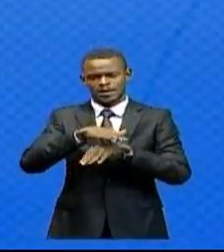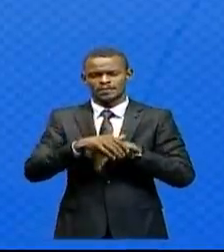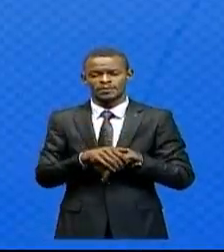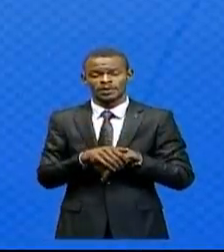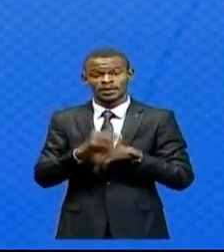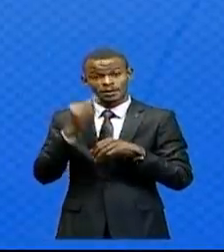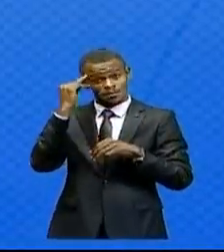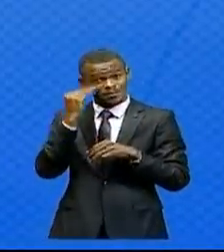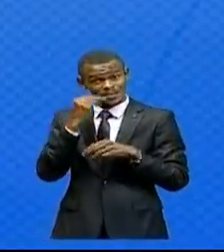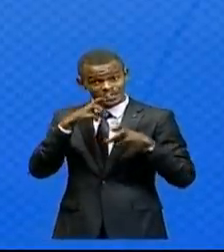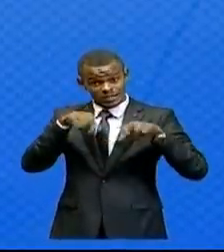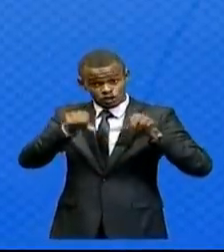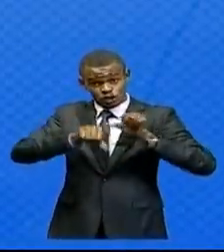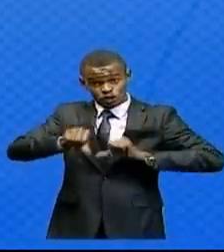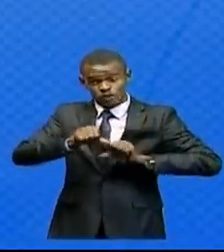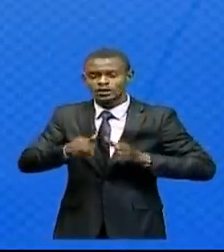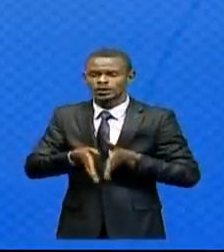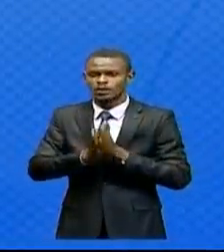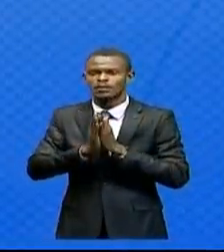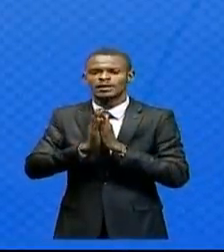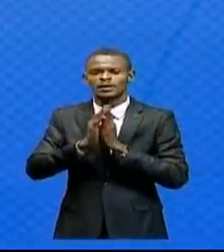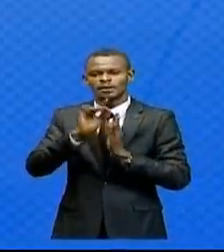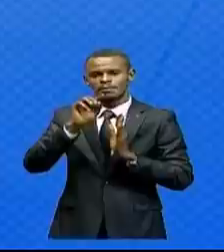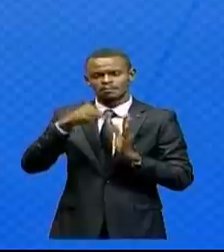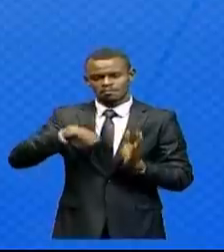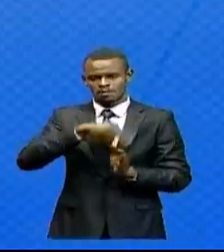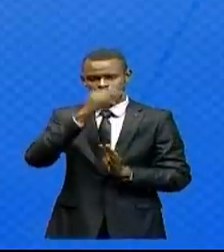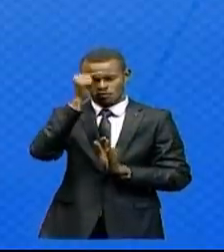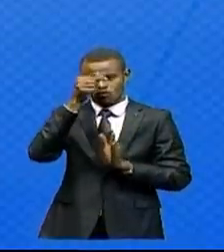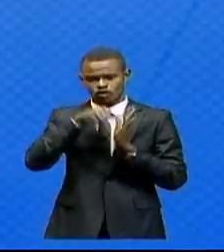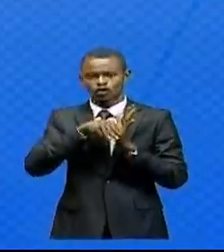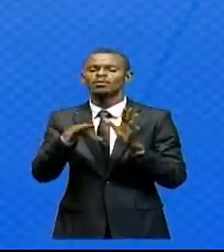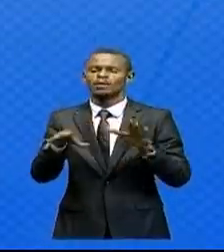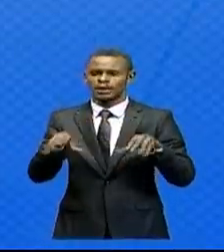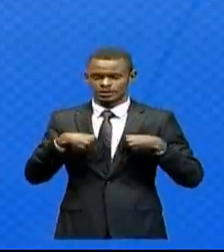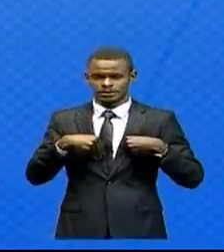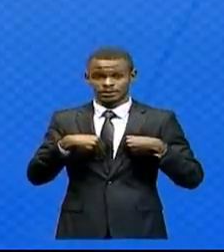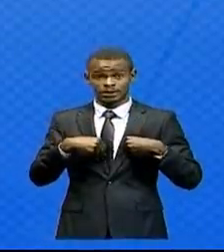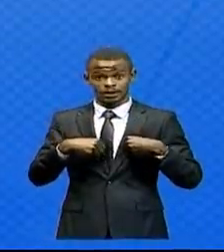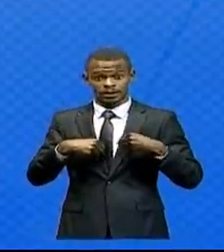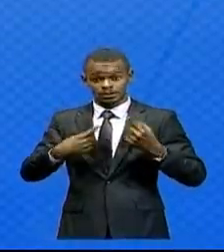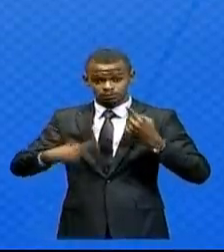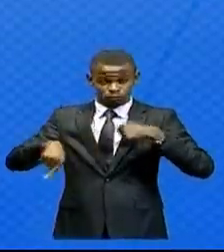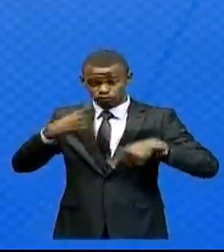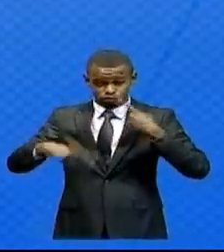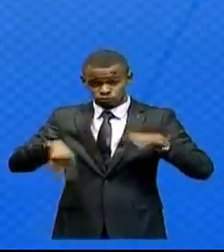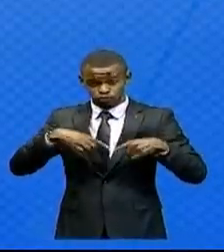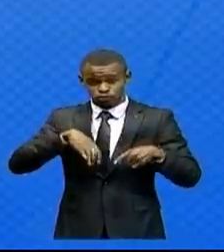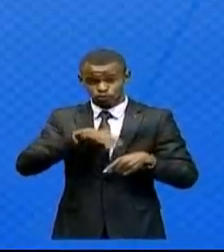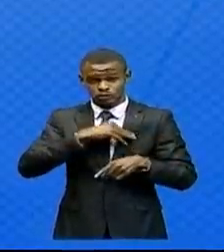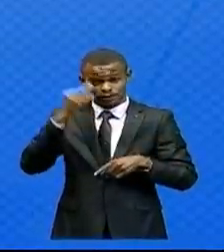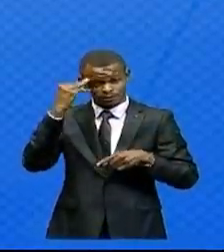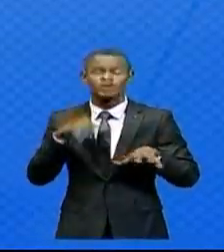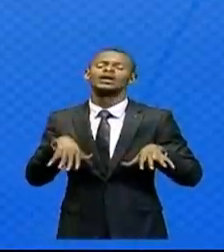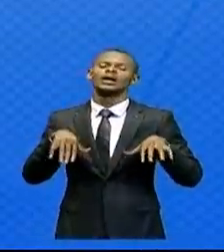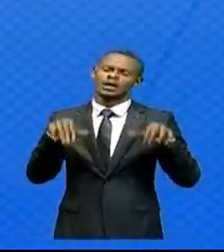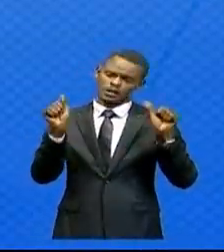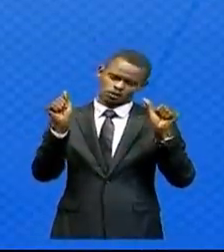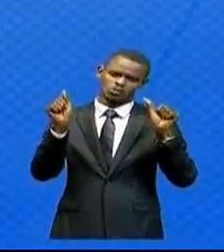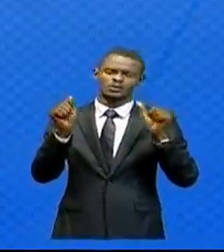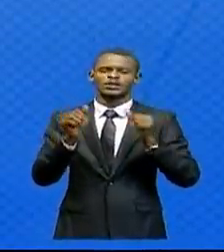gouvernement de s'en approprier. Après débat et délibération, le Conseil a aussi adopté ces deux